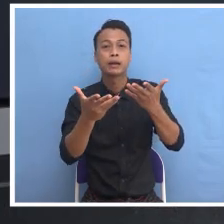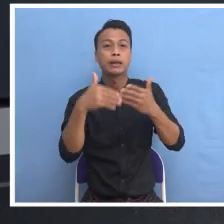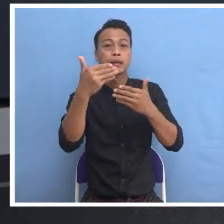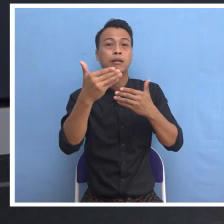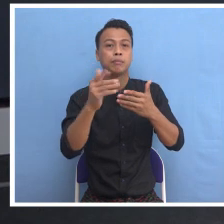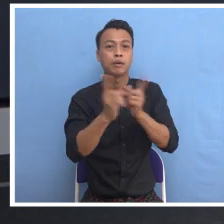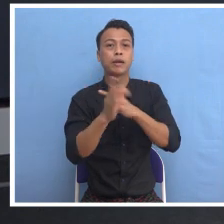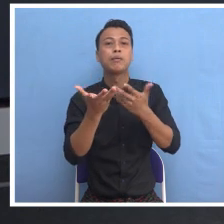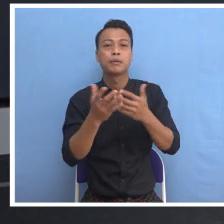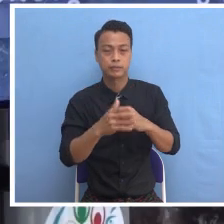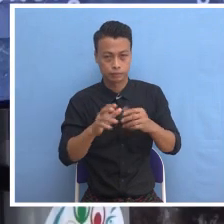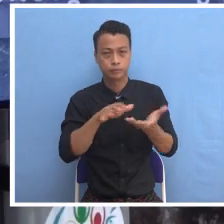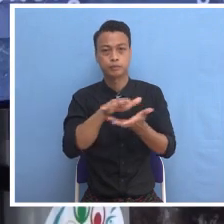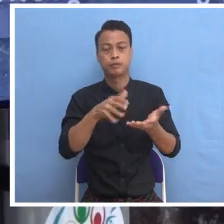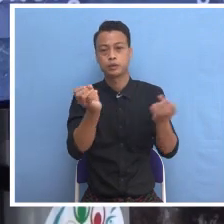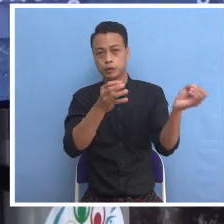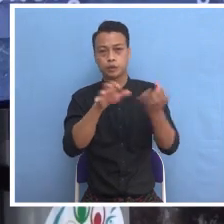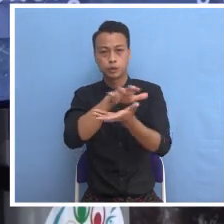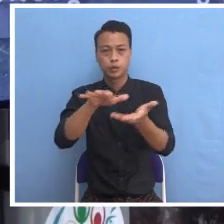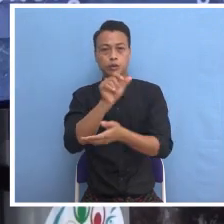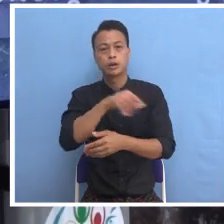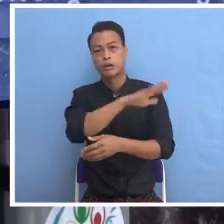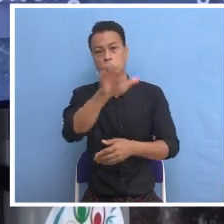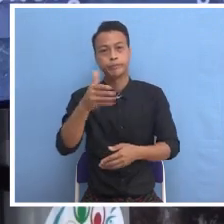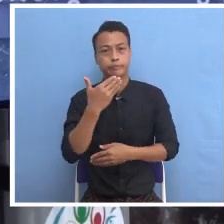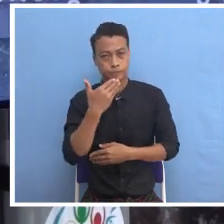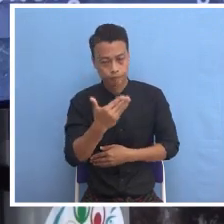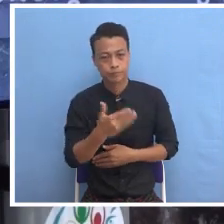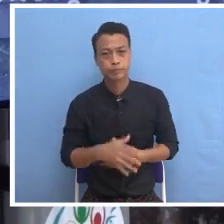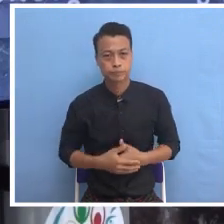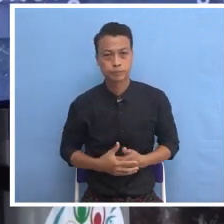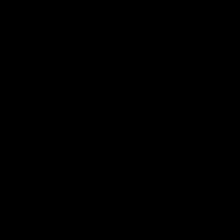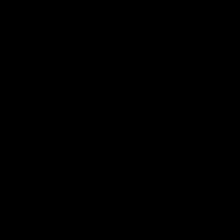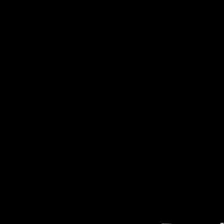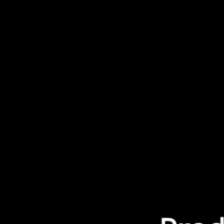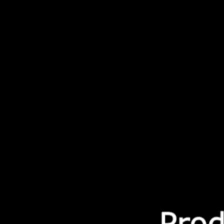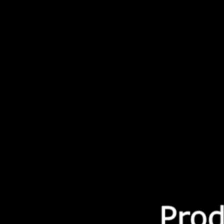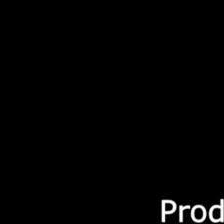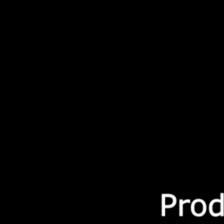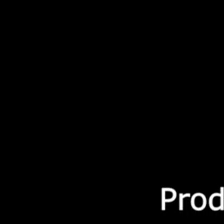今嘛罗，今年孙女开了个罗，这有咩嘛事生意不如表来的，撇烂么嘞？所以讲生意撇巴嘞，古这些嘛，我们比如孙女辈家的生意，阿龙我土接触的嘛嘞，今嘛罗这些生意我的嘛嘞，像那样嘛，今嘛也没咩一把些。